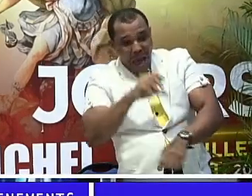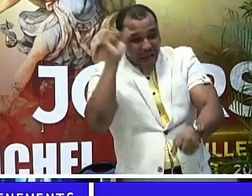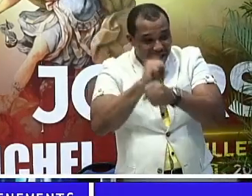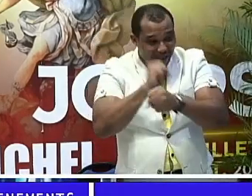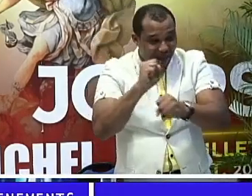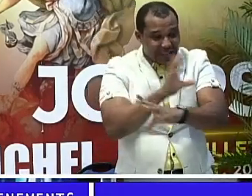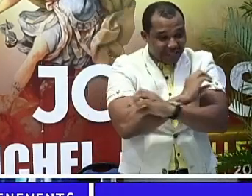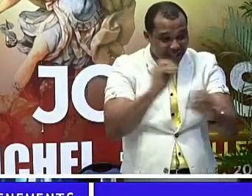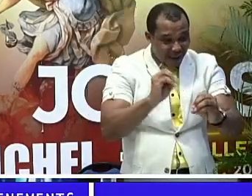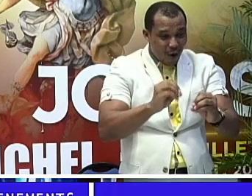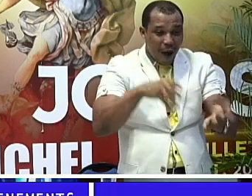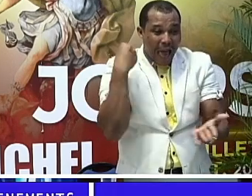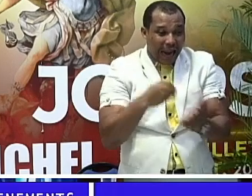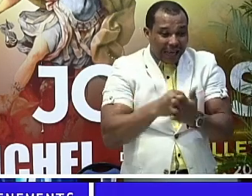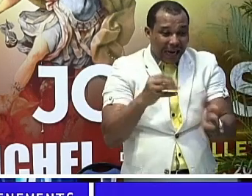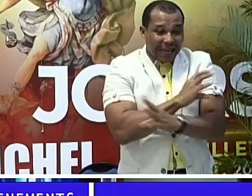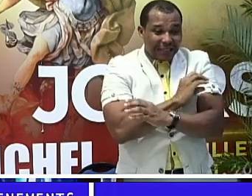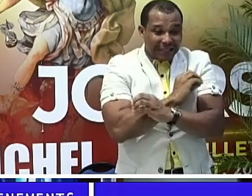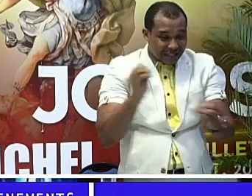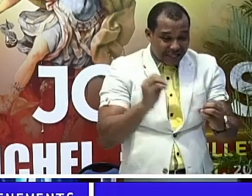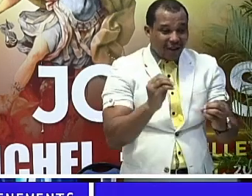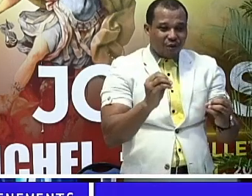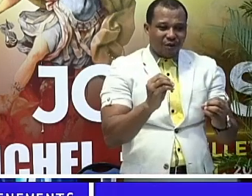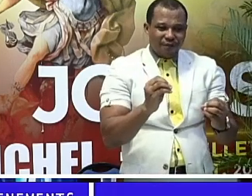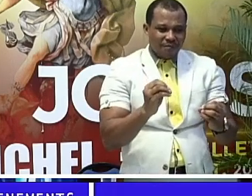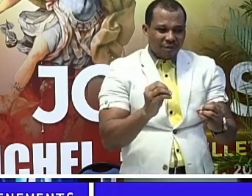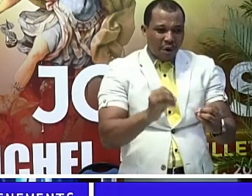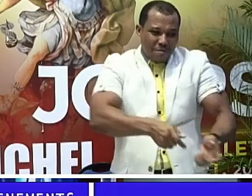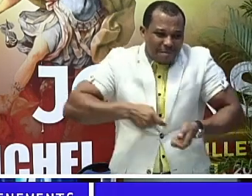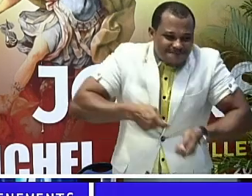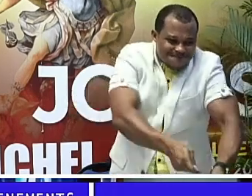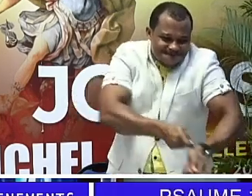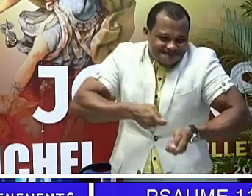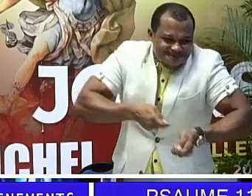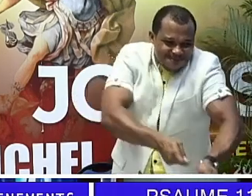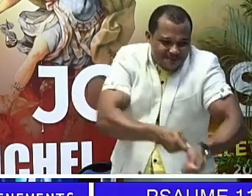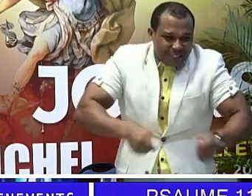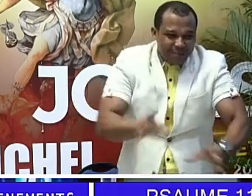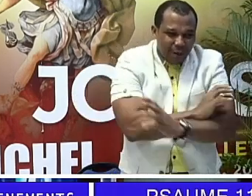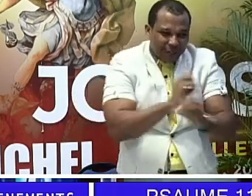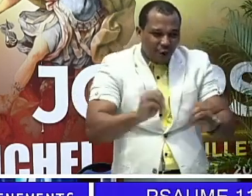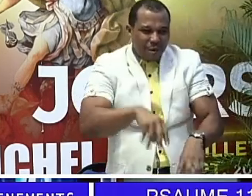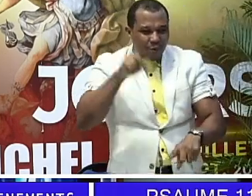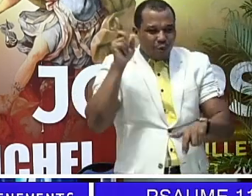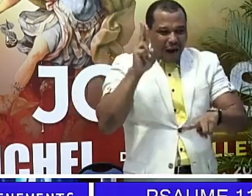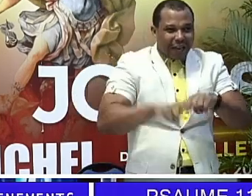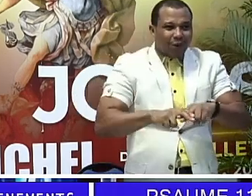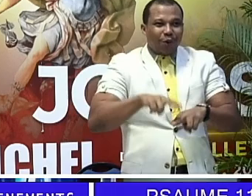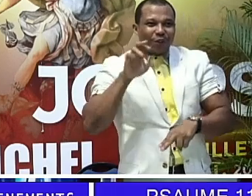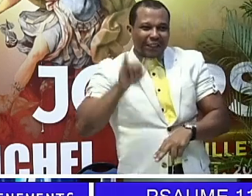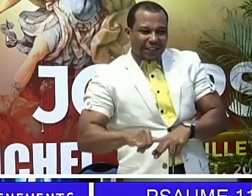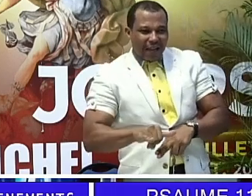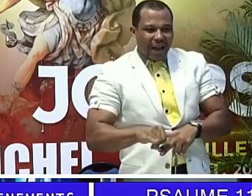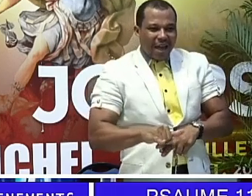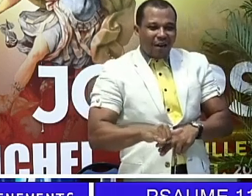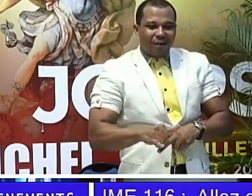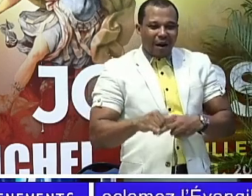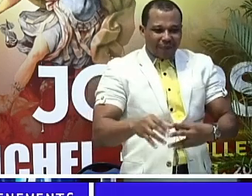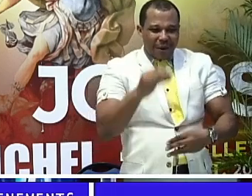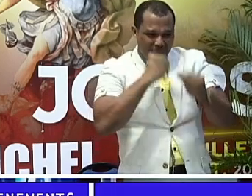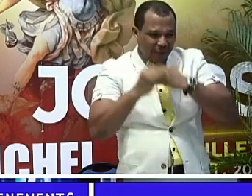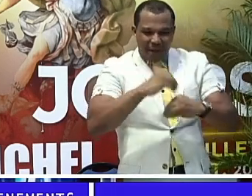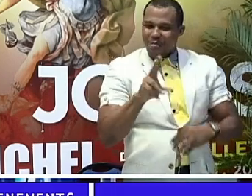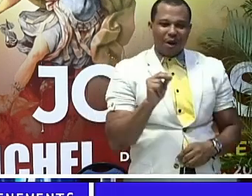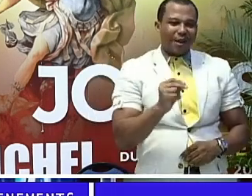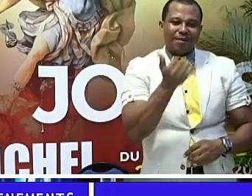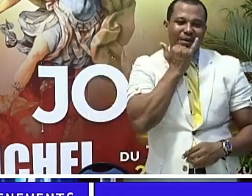leje. Mais mon mop ou pa aide moun nan passe. Koun ya pou chita la kay moun nan pou sa pa doin. Non, non, non, non, non. On moun pa de